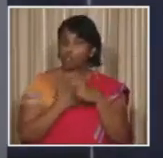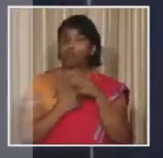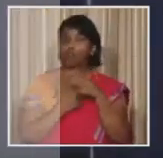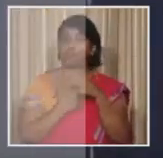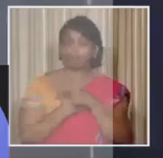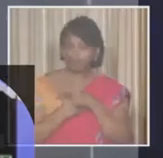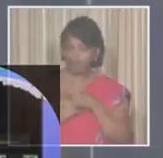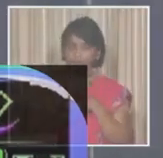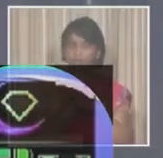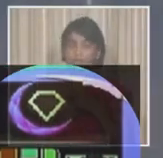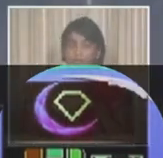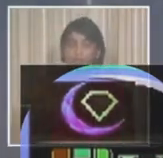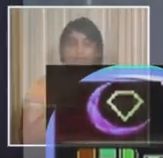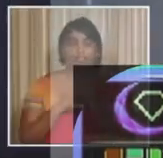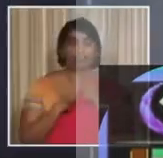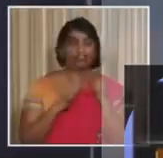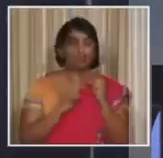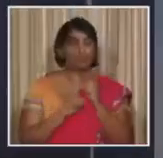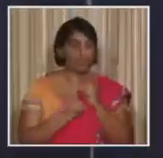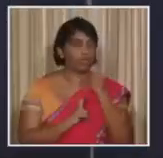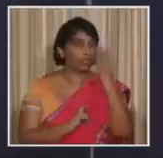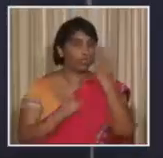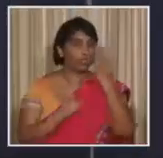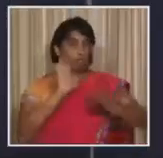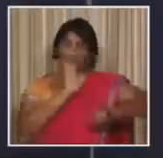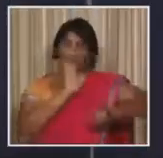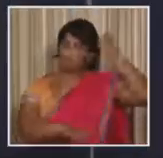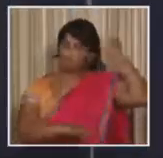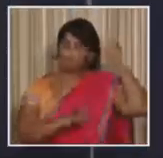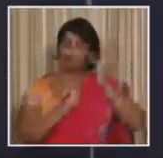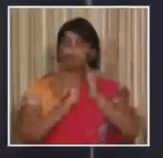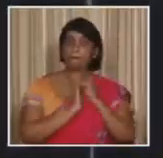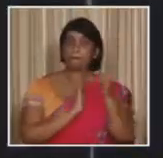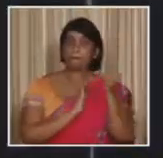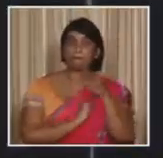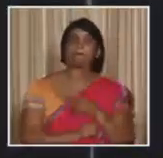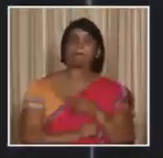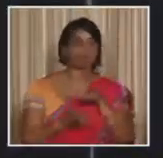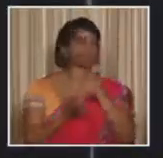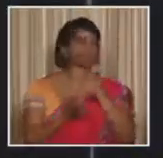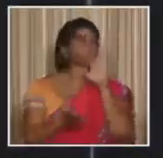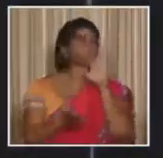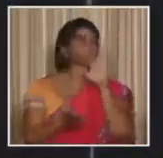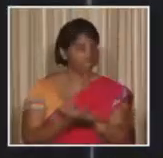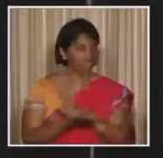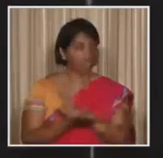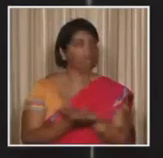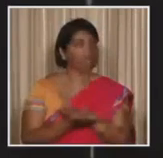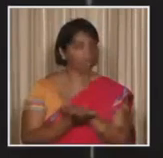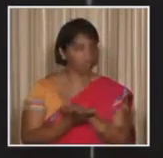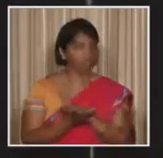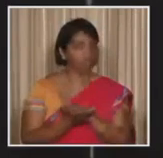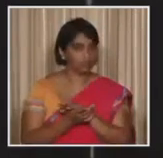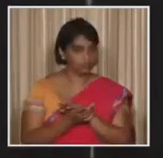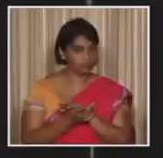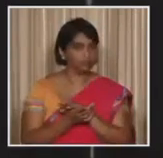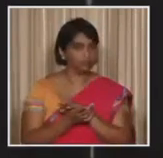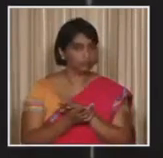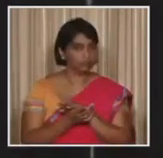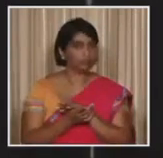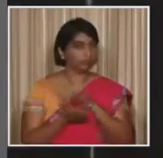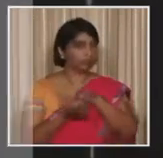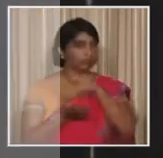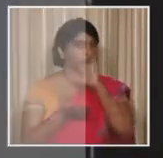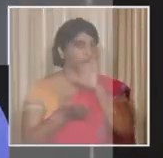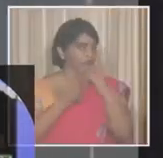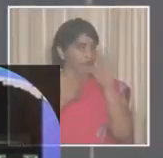அக்ஷர கேவல இவ பிட்டுபாத் கரலா எக்க எக்க கிறிஸ்துபூர்வ துங்கன சீவசே பௌத்த விஹார பௌத்த சனாத